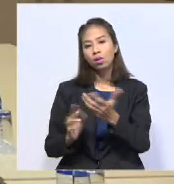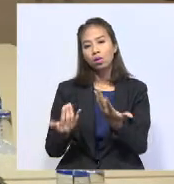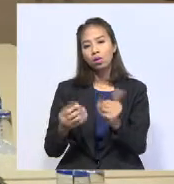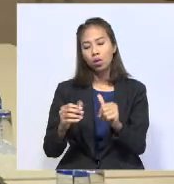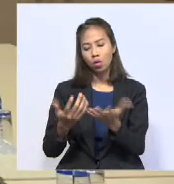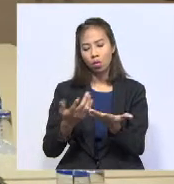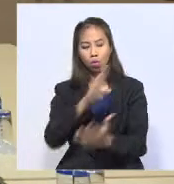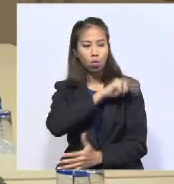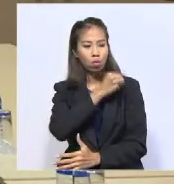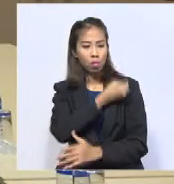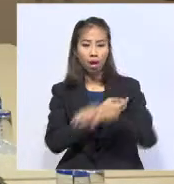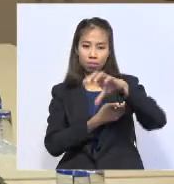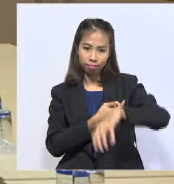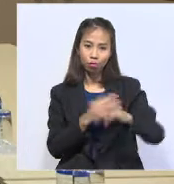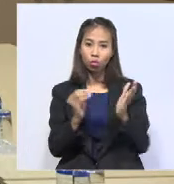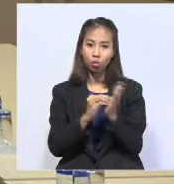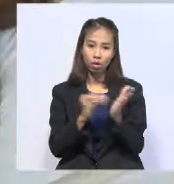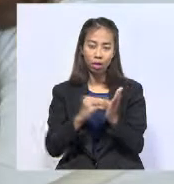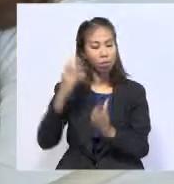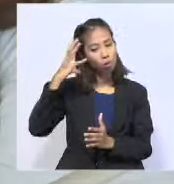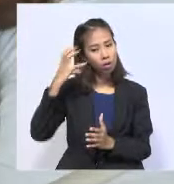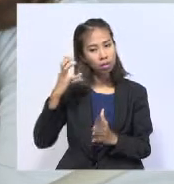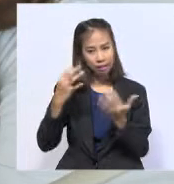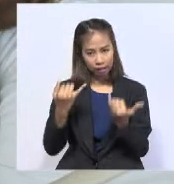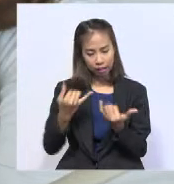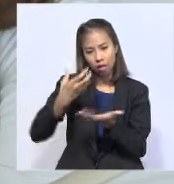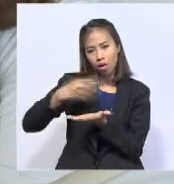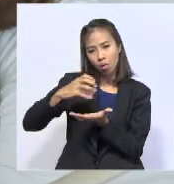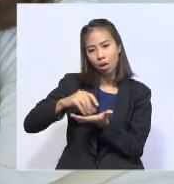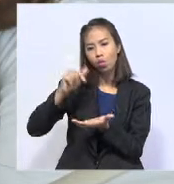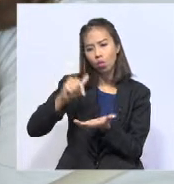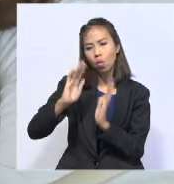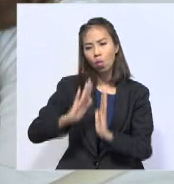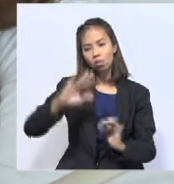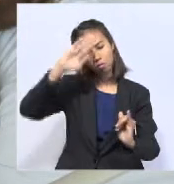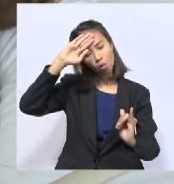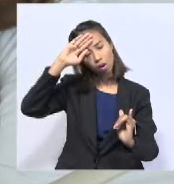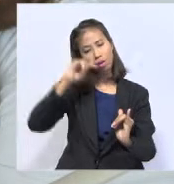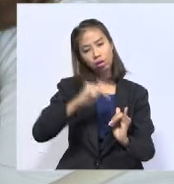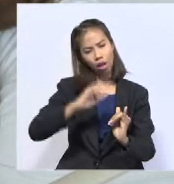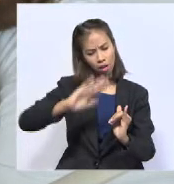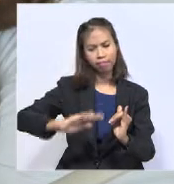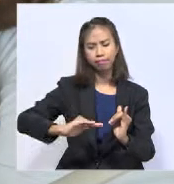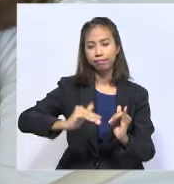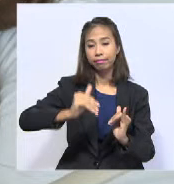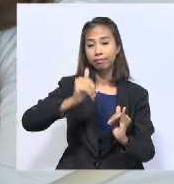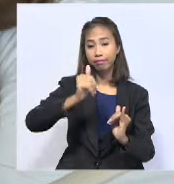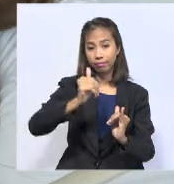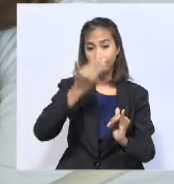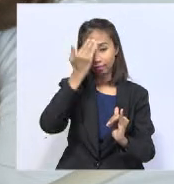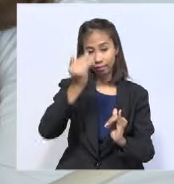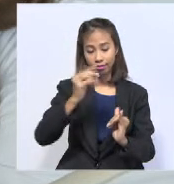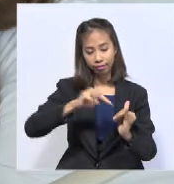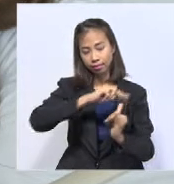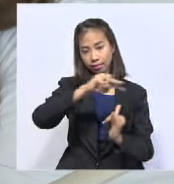กรุงเทพหัวหินได้เปิดเผยถึงอาการล่าสุดของนักท่องเที่ยวชาวนอร์เวย์ว่าอาการคนไข้ดีขึ้นตามลำดับหลังจากเข้ารักษ